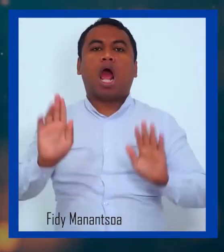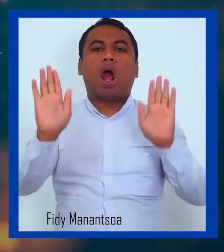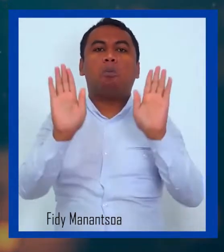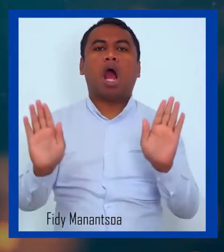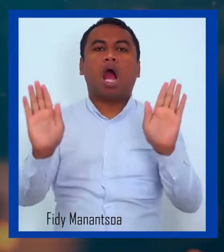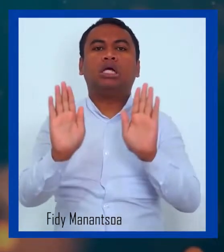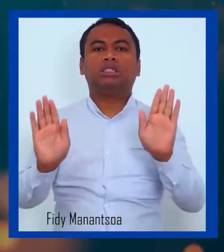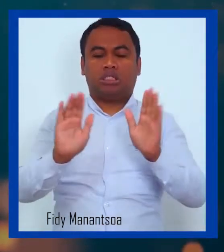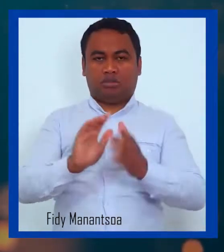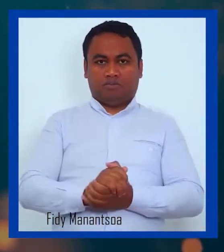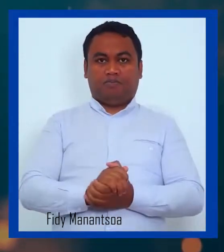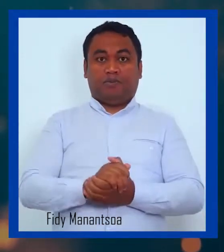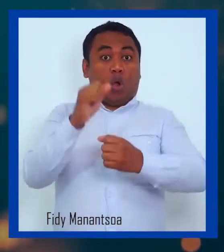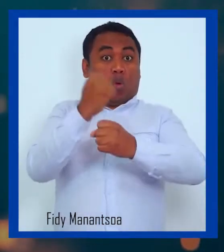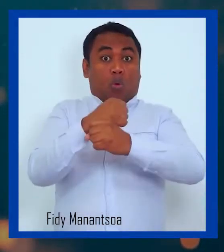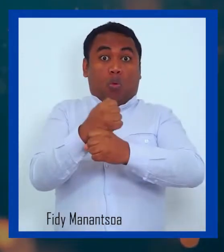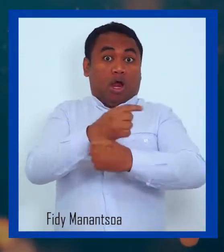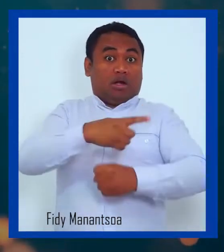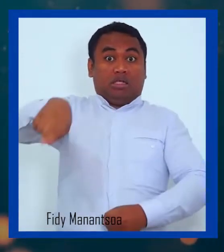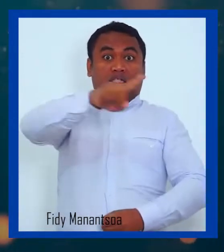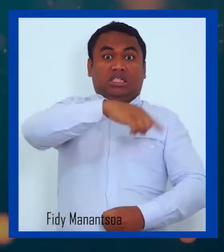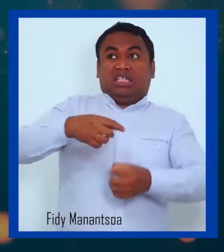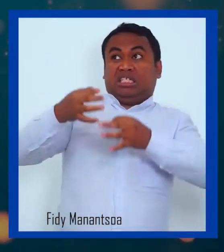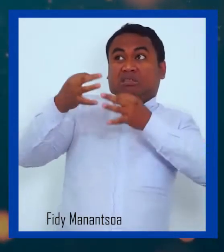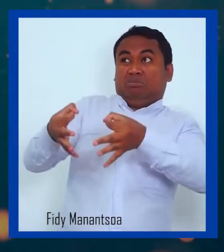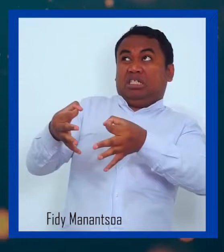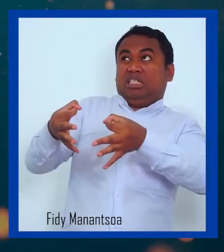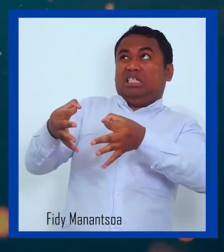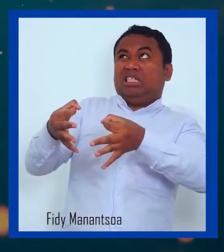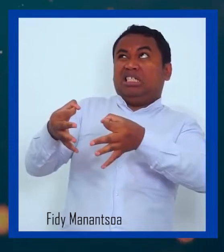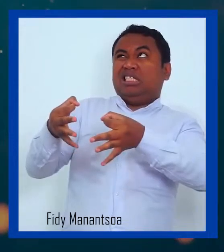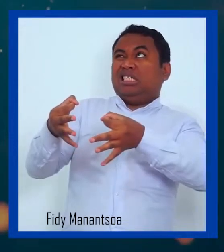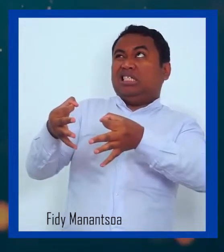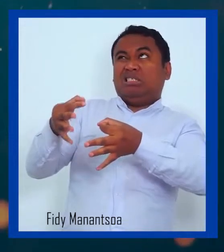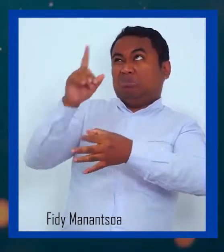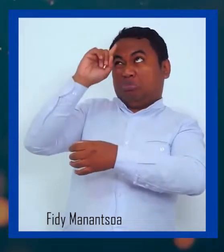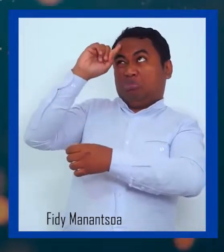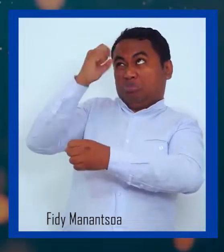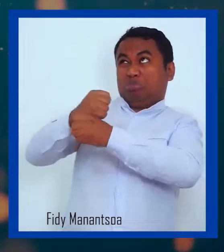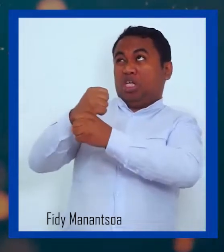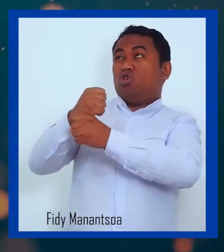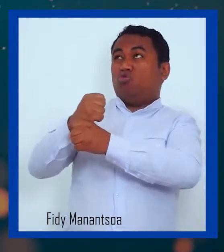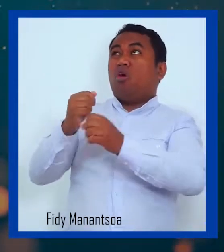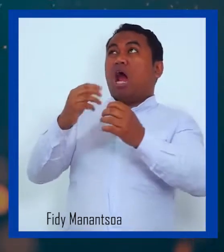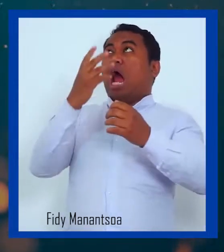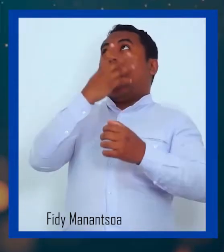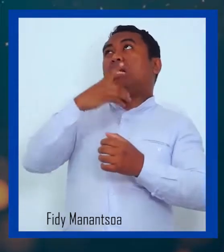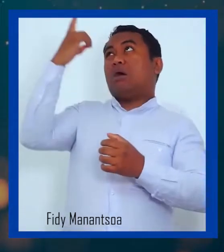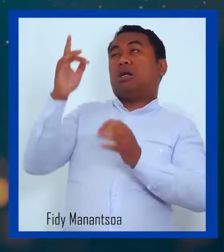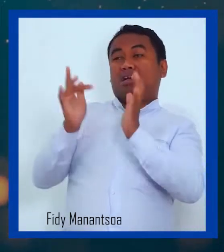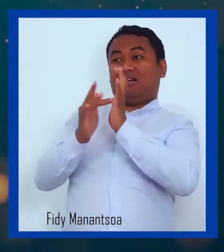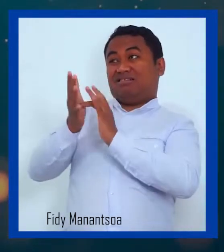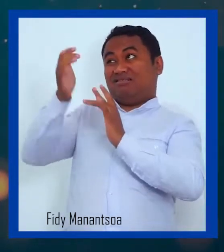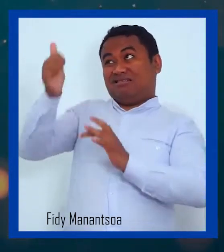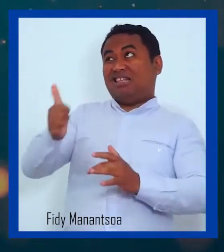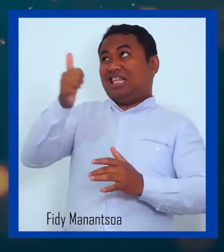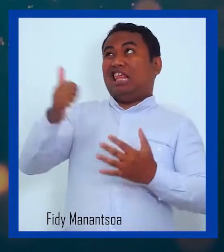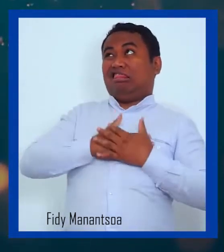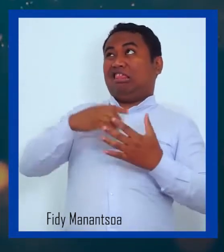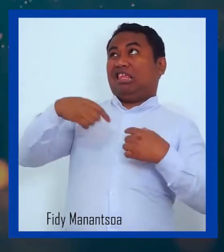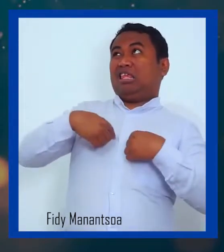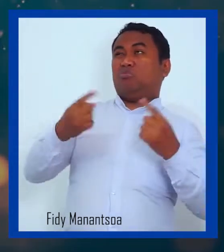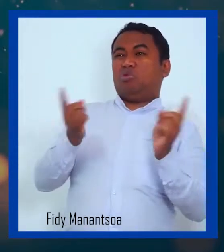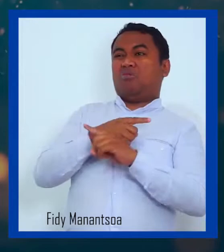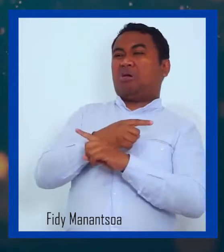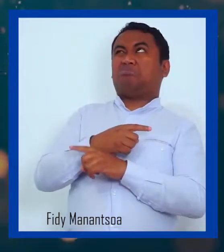fotsika. Fa rehefa tsy mino ny fitiavan'i Kristy isika dia tsy mitombo mihitsy io fitiavana agape io. Tsy miasa mihitsy io fitiavana